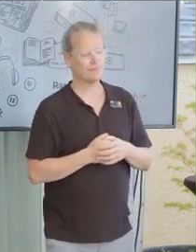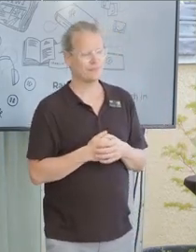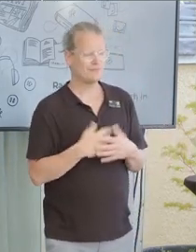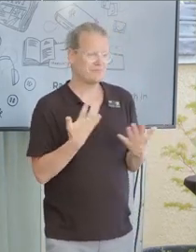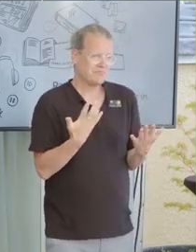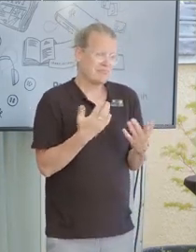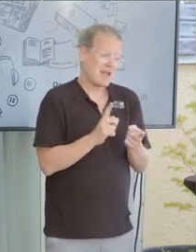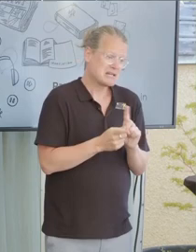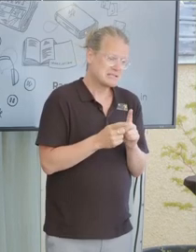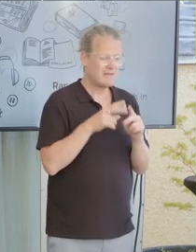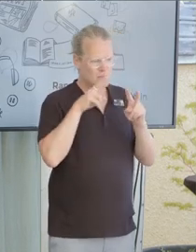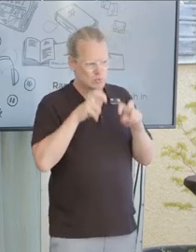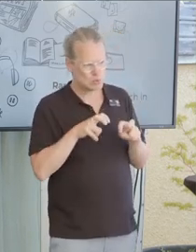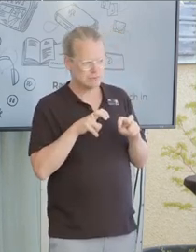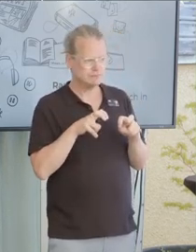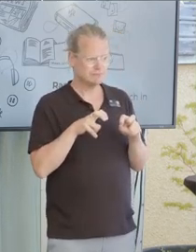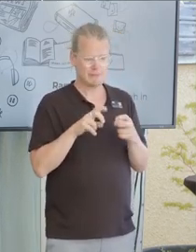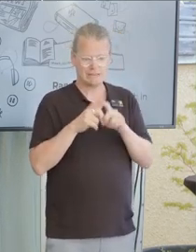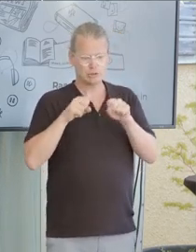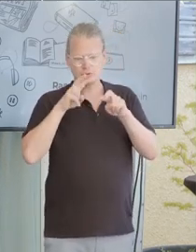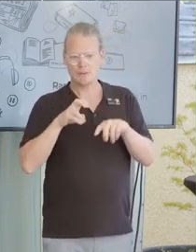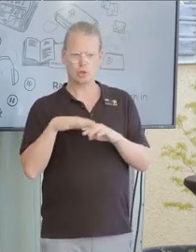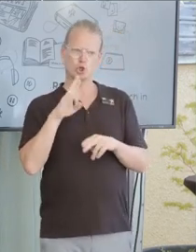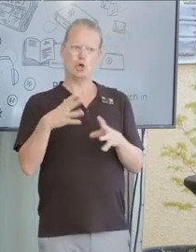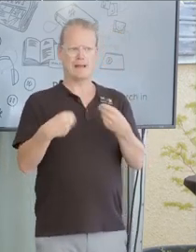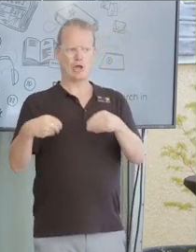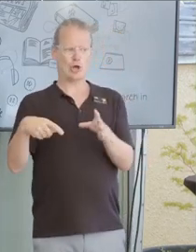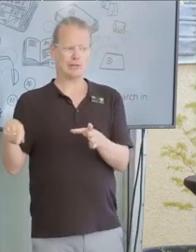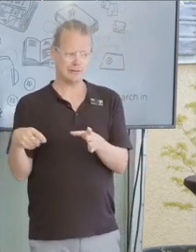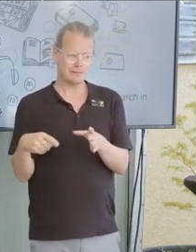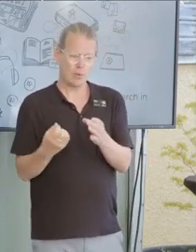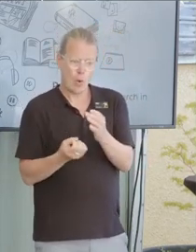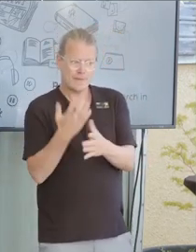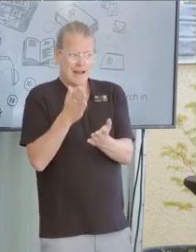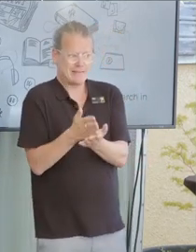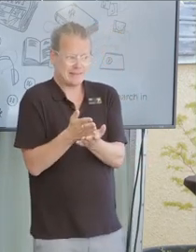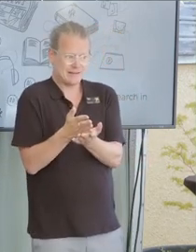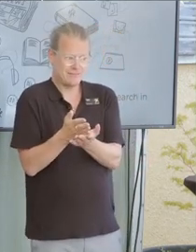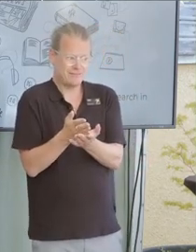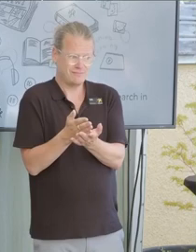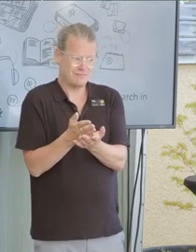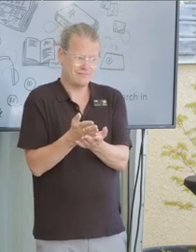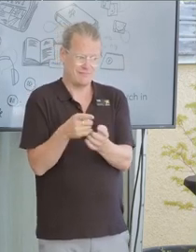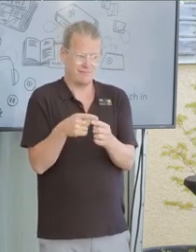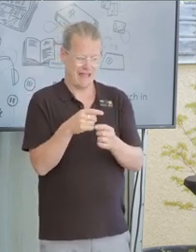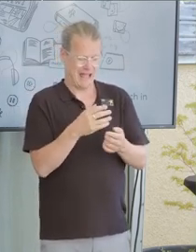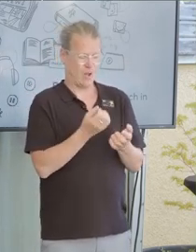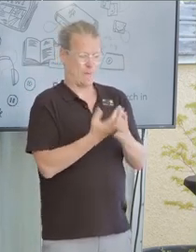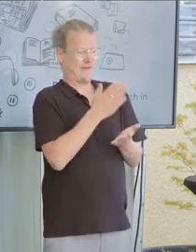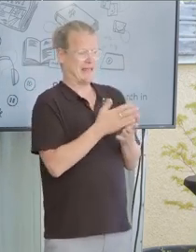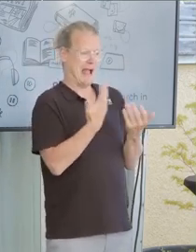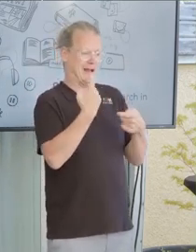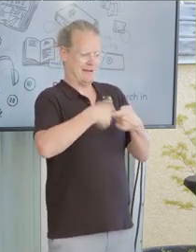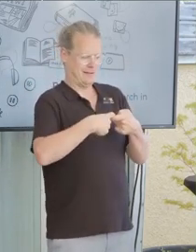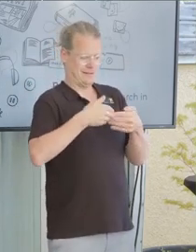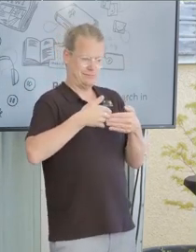material. Och upphovsrätten gäller ju, som ni kanske vet, 70 år efter upphovspersonens död i regel. Alltså, det finns lite undantag och